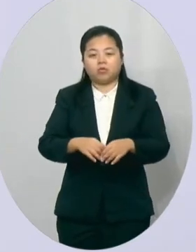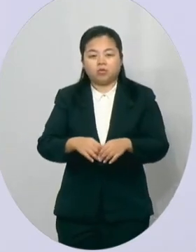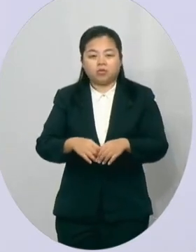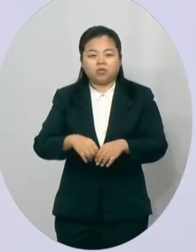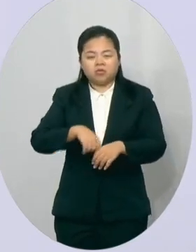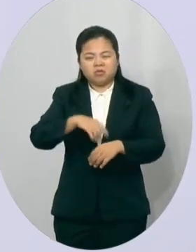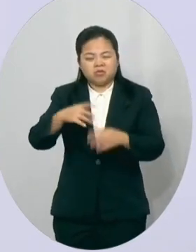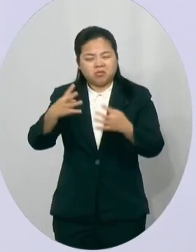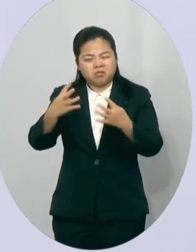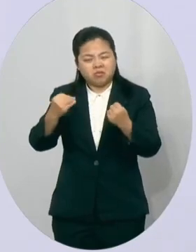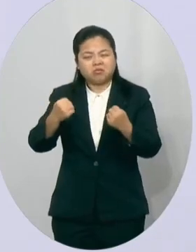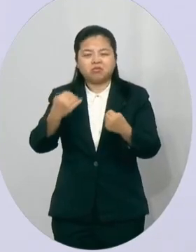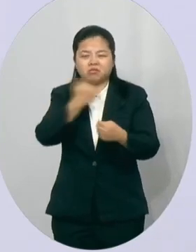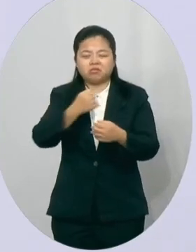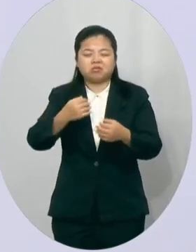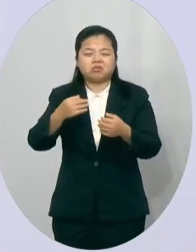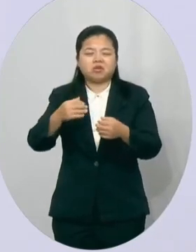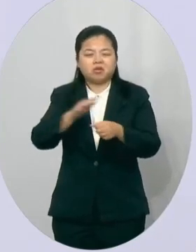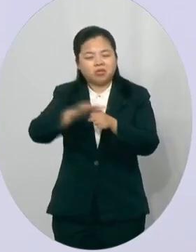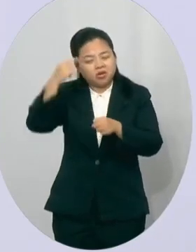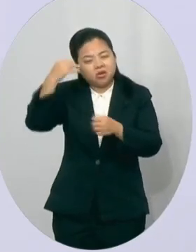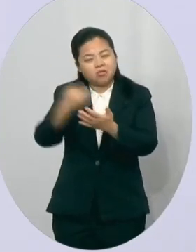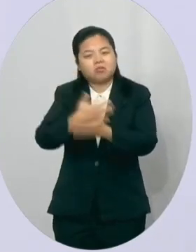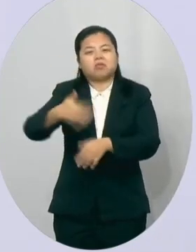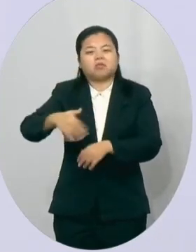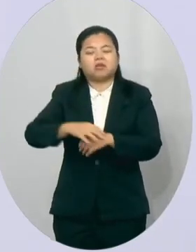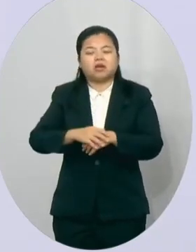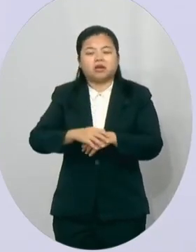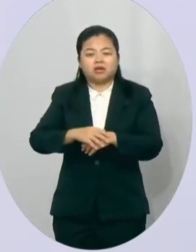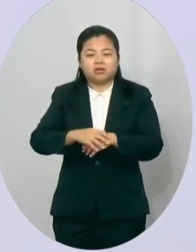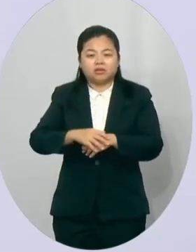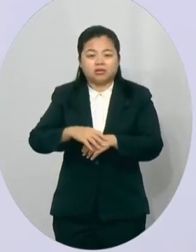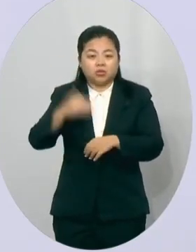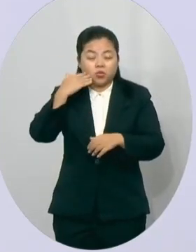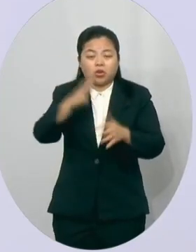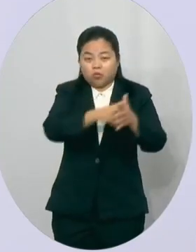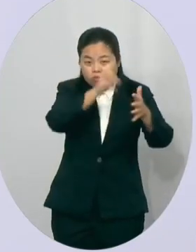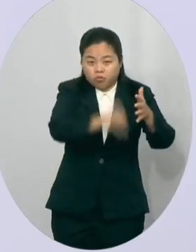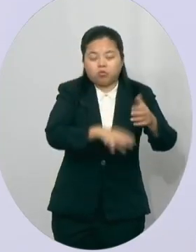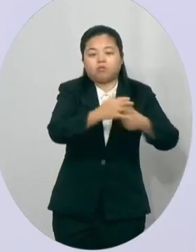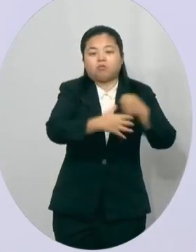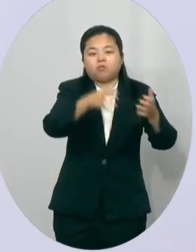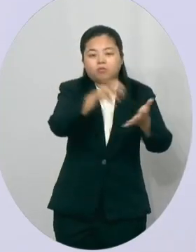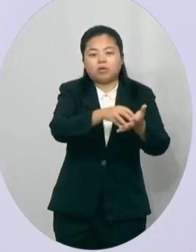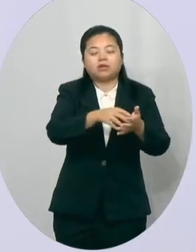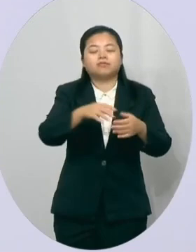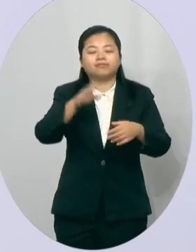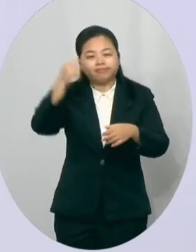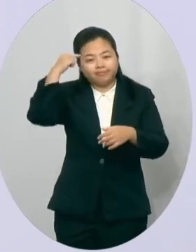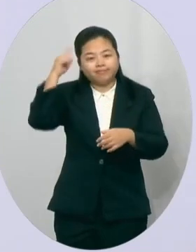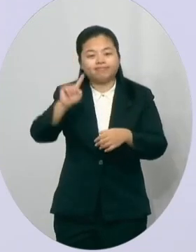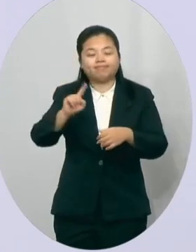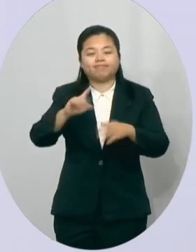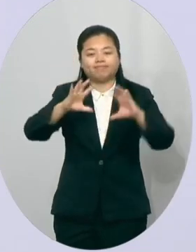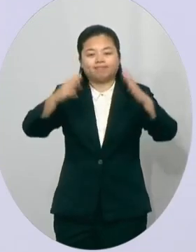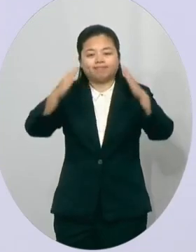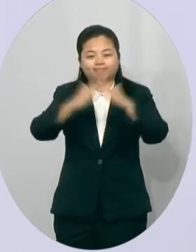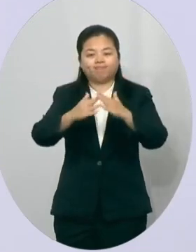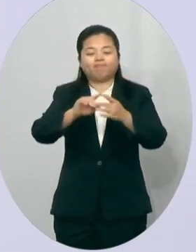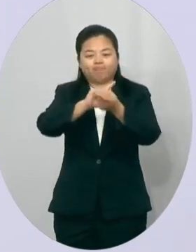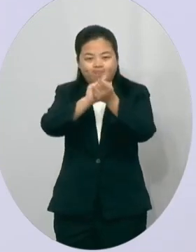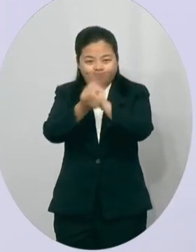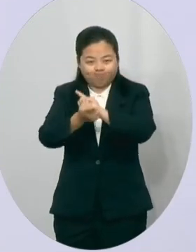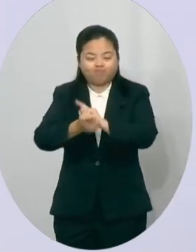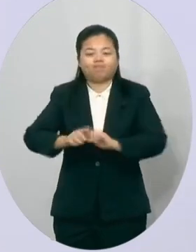够满意，但是只要能够拆除，对我们做保证，那就是国家能源真正在转